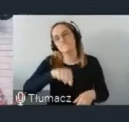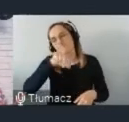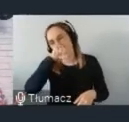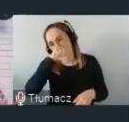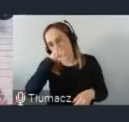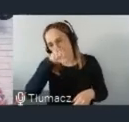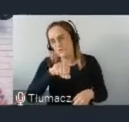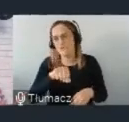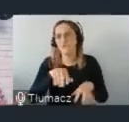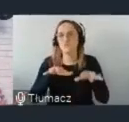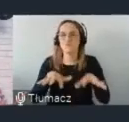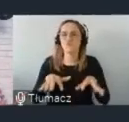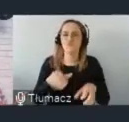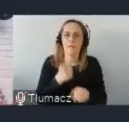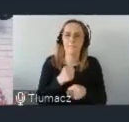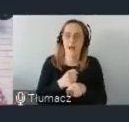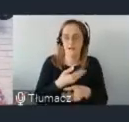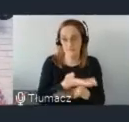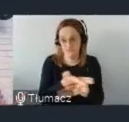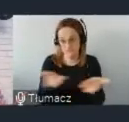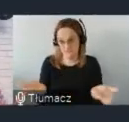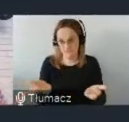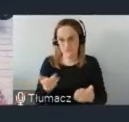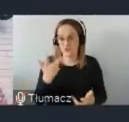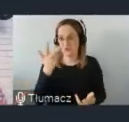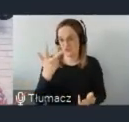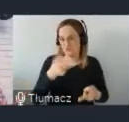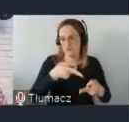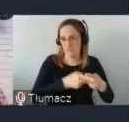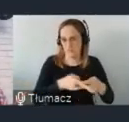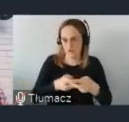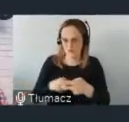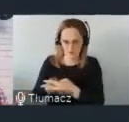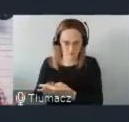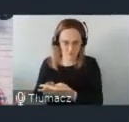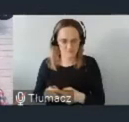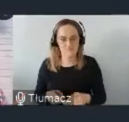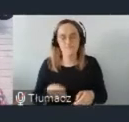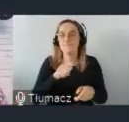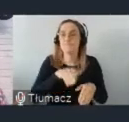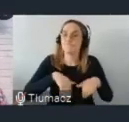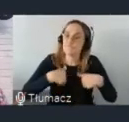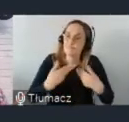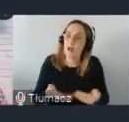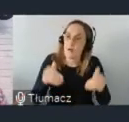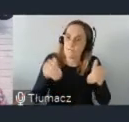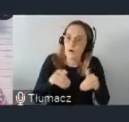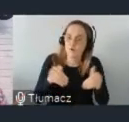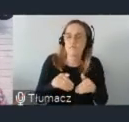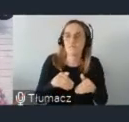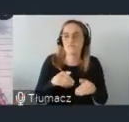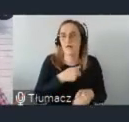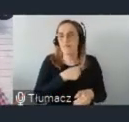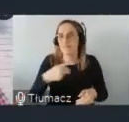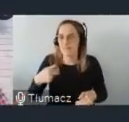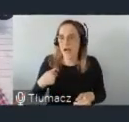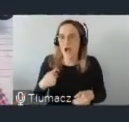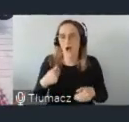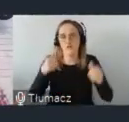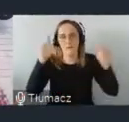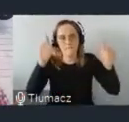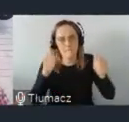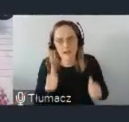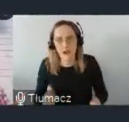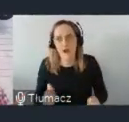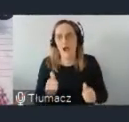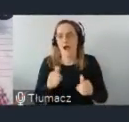wymaga pracy od nas, to będą trzy narzędzia, które nadają się do tego, żeby sprawić, że nasze plakaty,